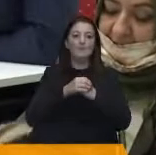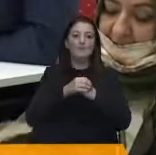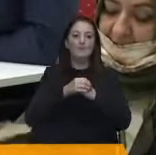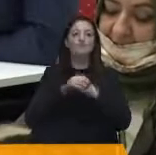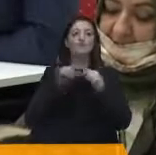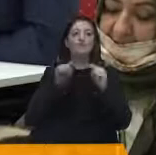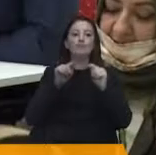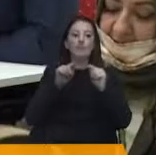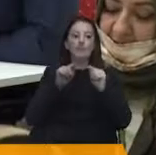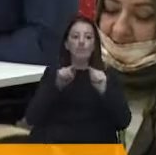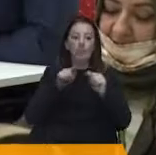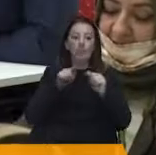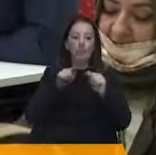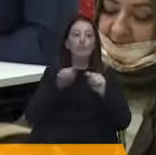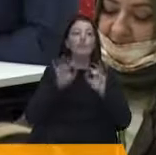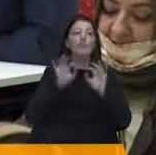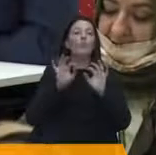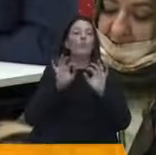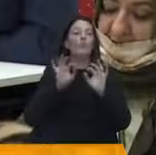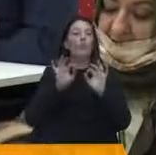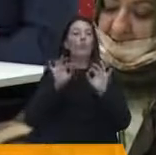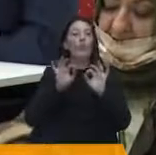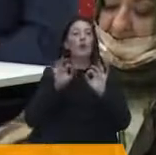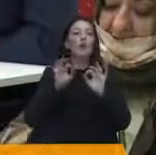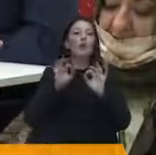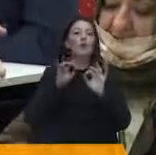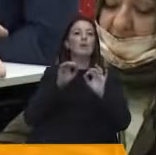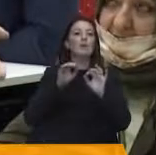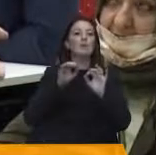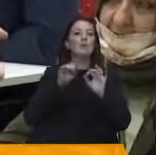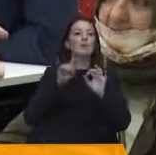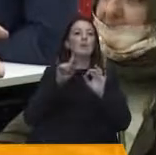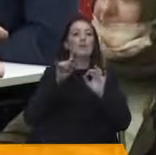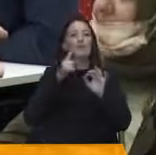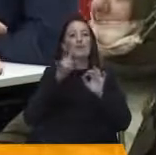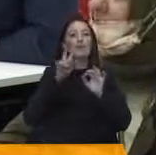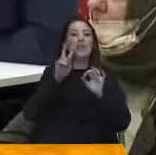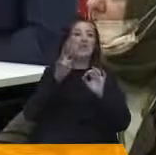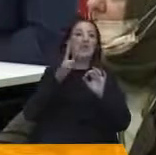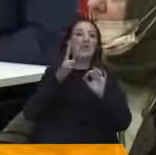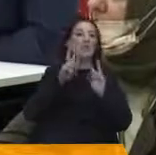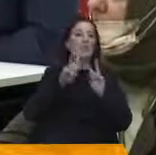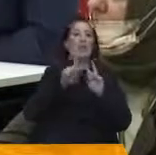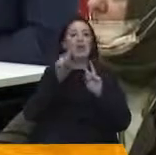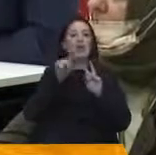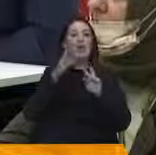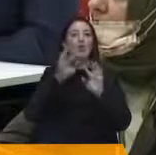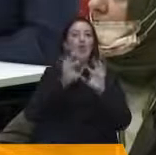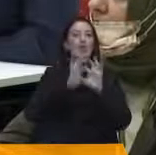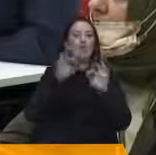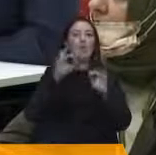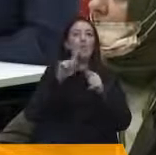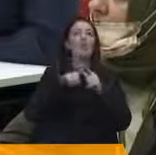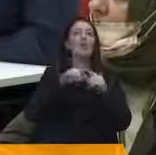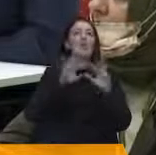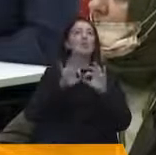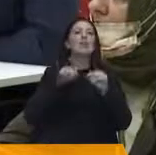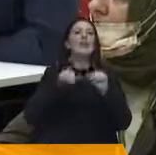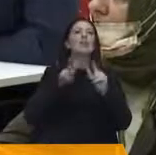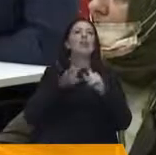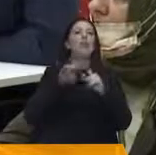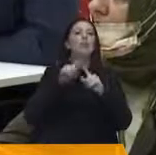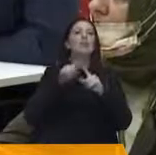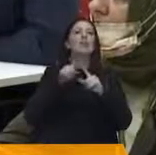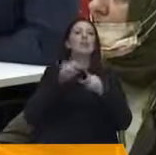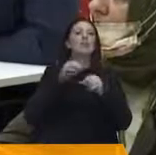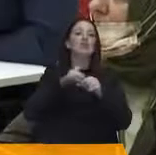Bu muhtemelen 1-2000 metrekareye inecek. Daha proje netleşmedi. Bu notlar onunla